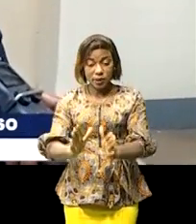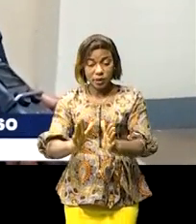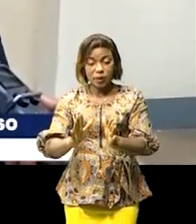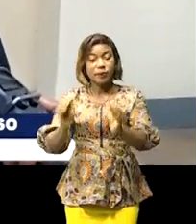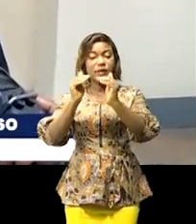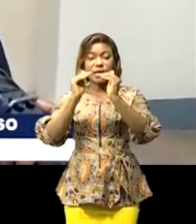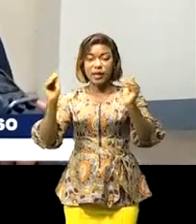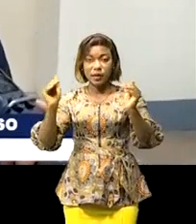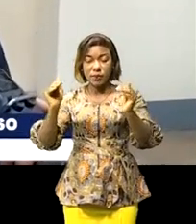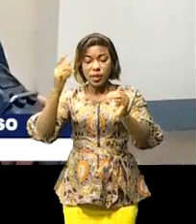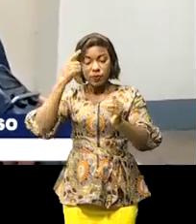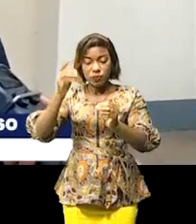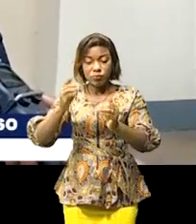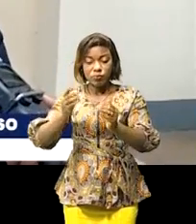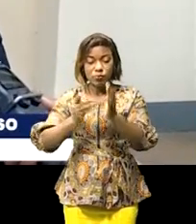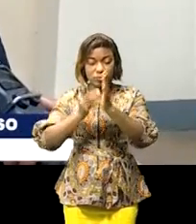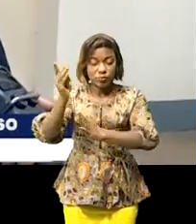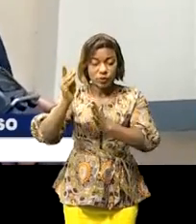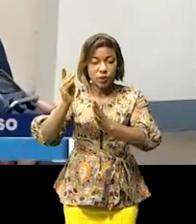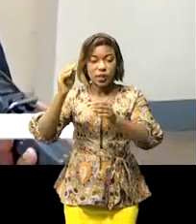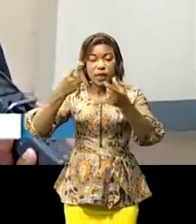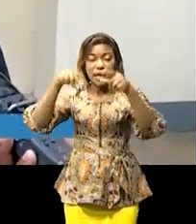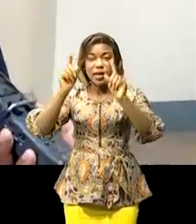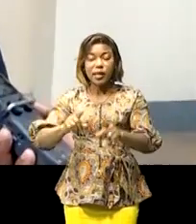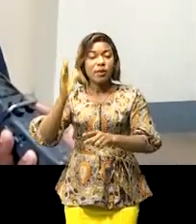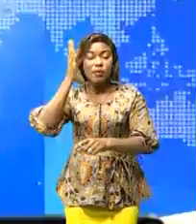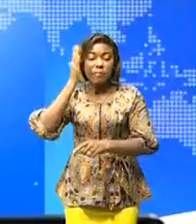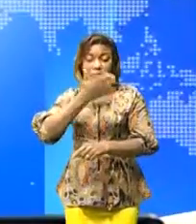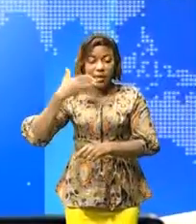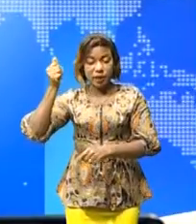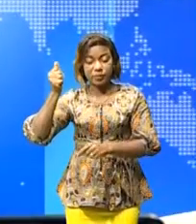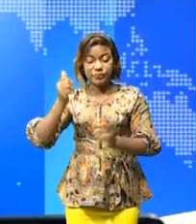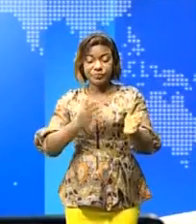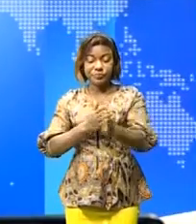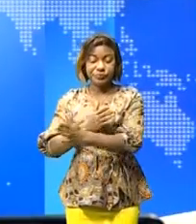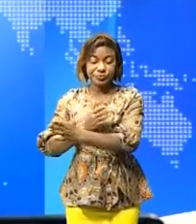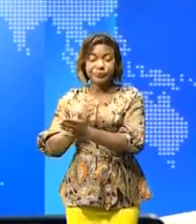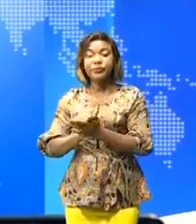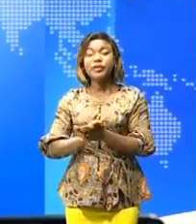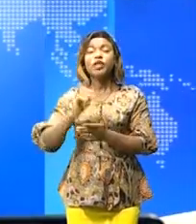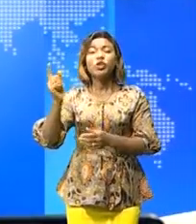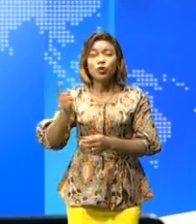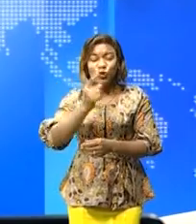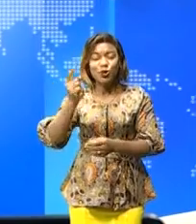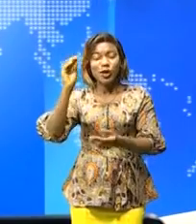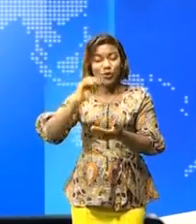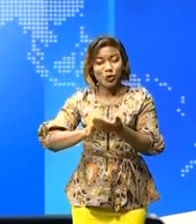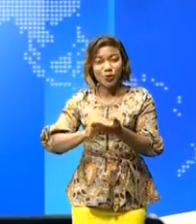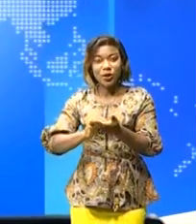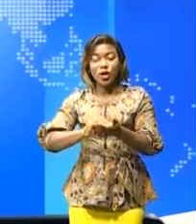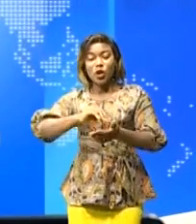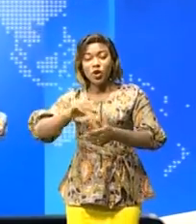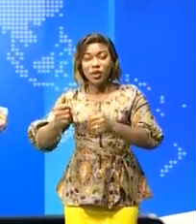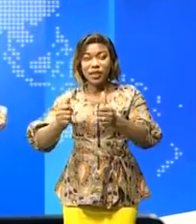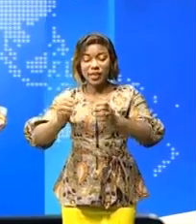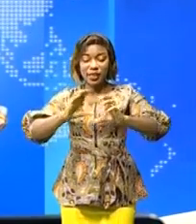sérénité pour un aboutissement heureux de l'année académique en cours. Toujours en actualité, les confessions religieuses